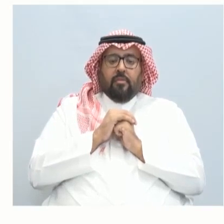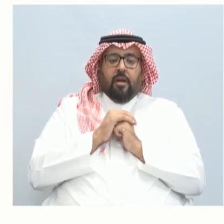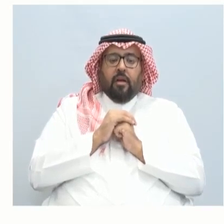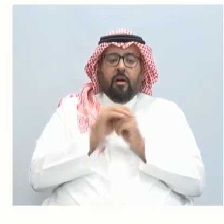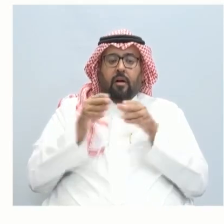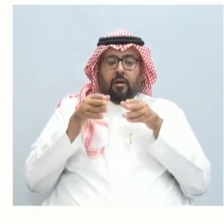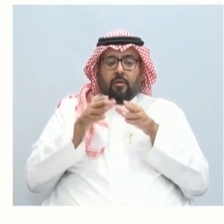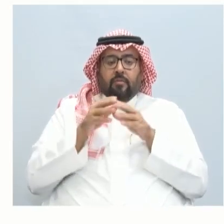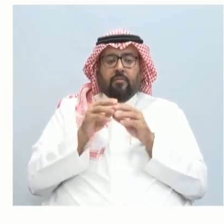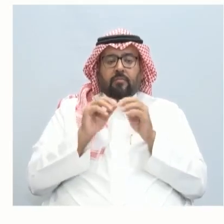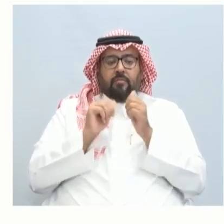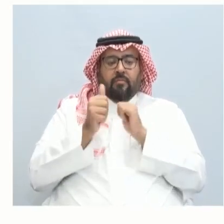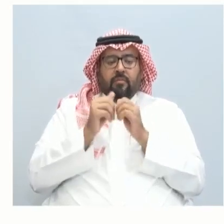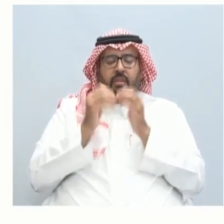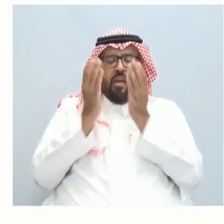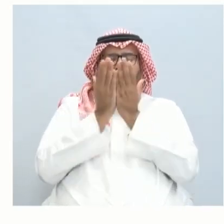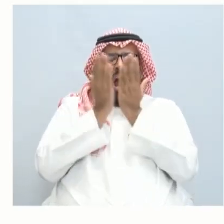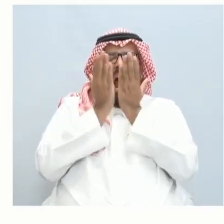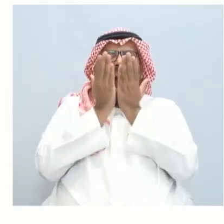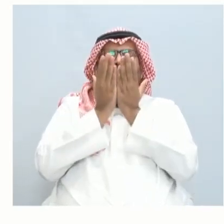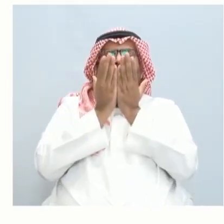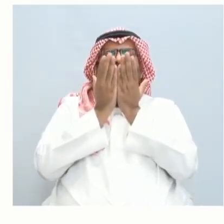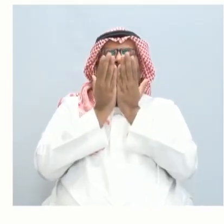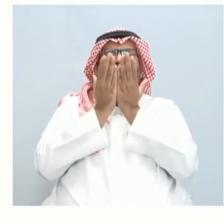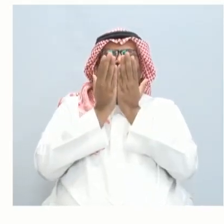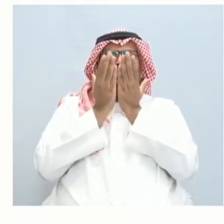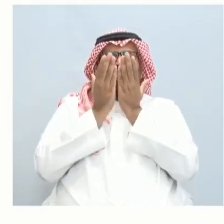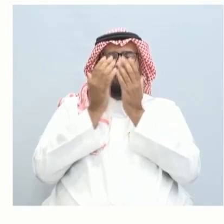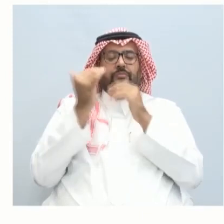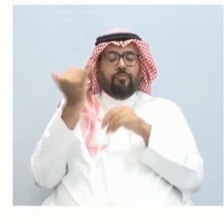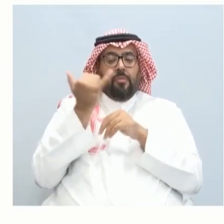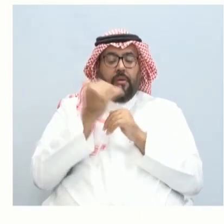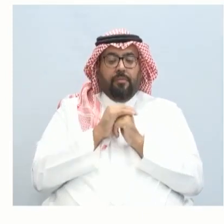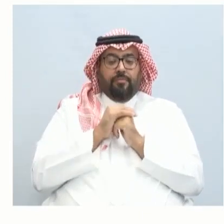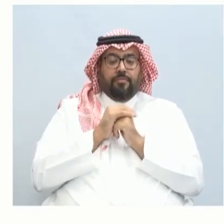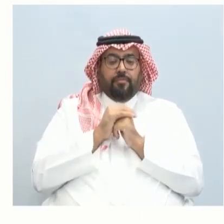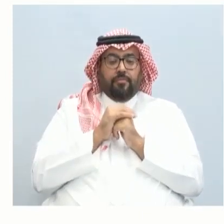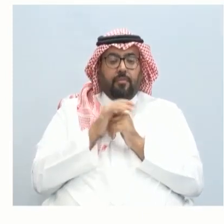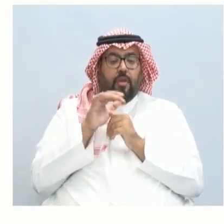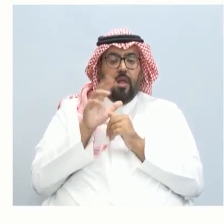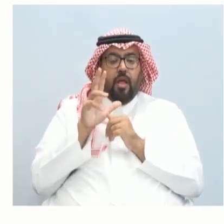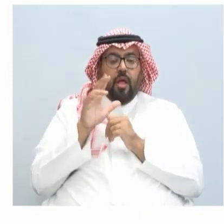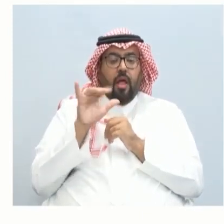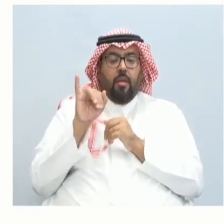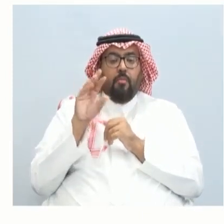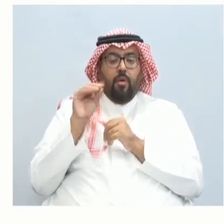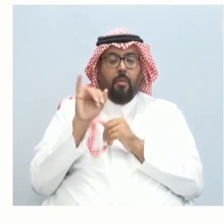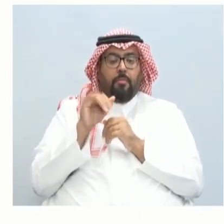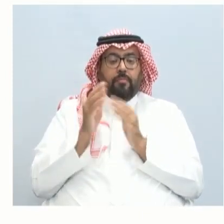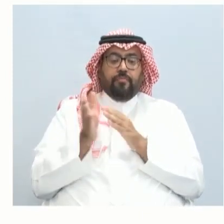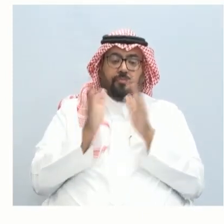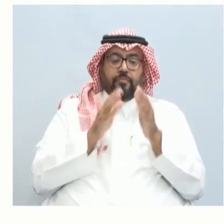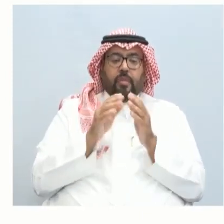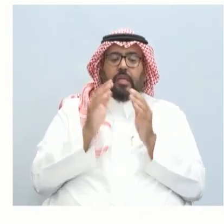بحيث نبدا بالاهم ممتازين المهم ومن